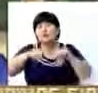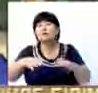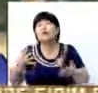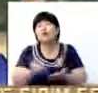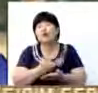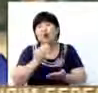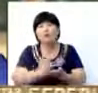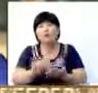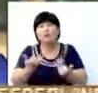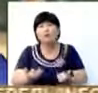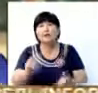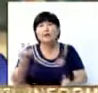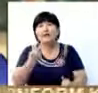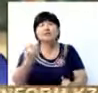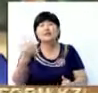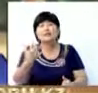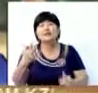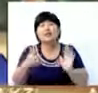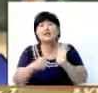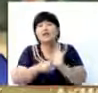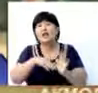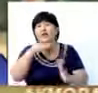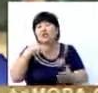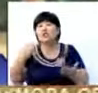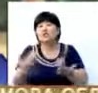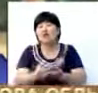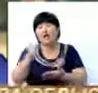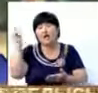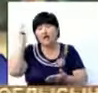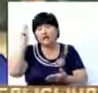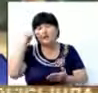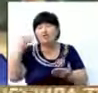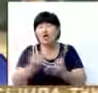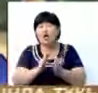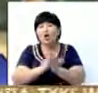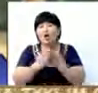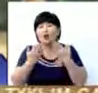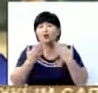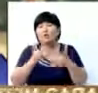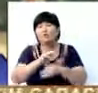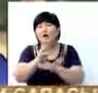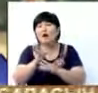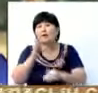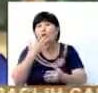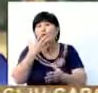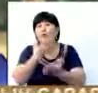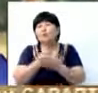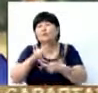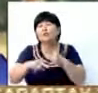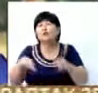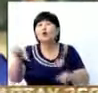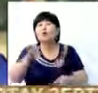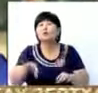тұр. Биылғы жылы енді 2-ші, 5-ші, 7-ші сыныптар жаңартылған білім беру мазмұнын жаңа оқулықтармен қамтылатын болады. Ол өз кезегінде